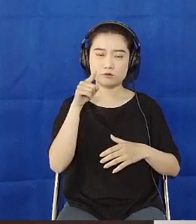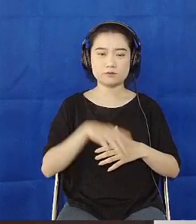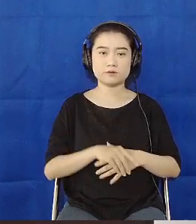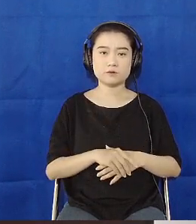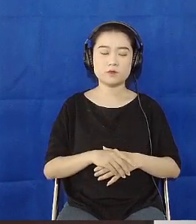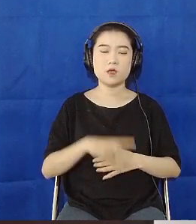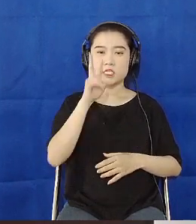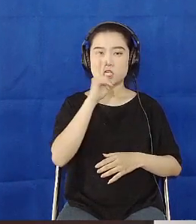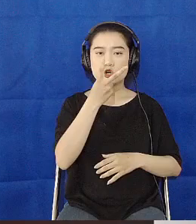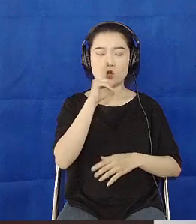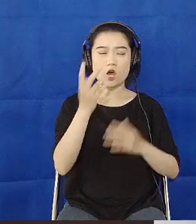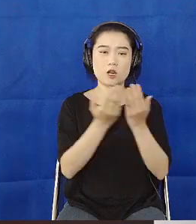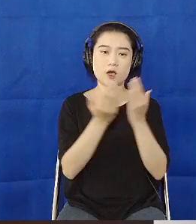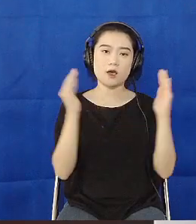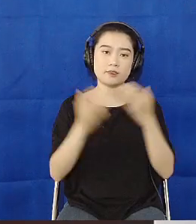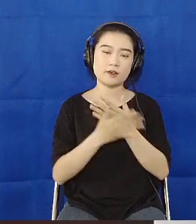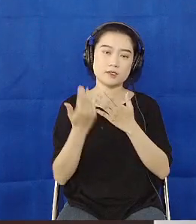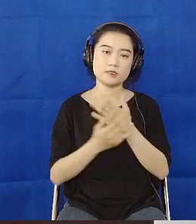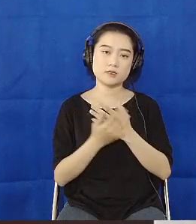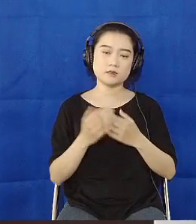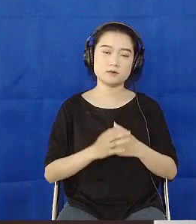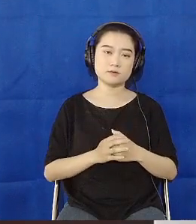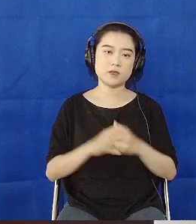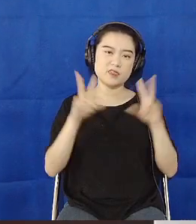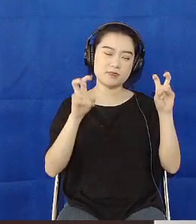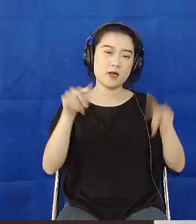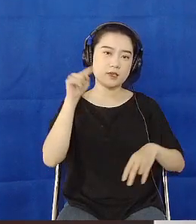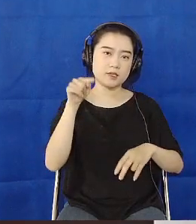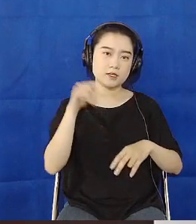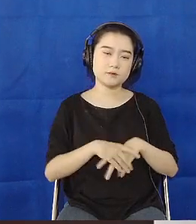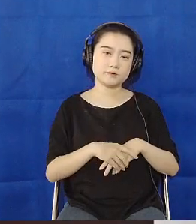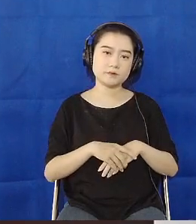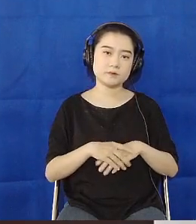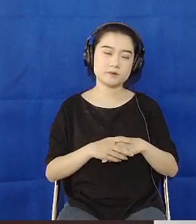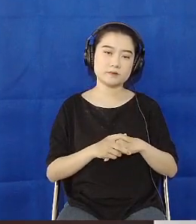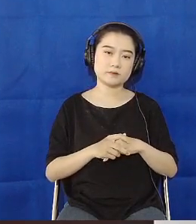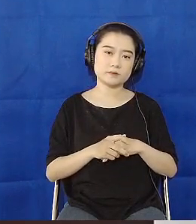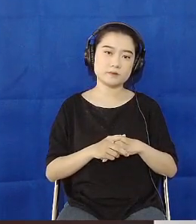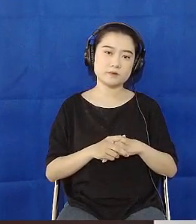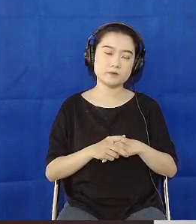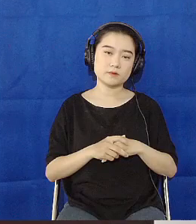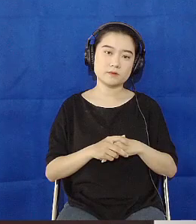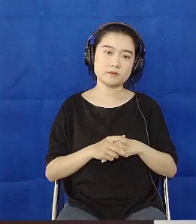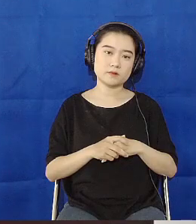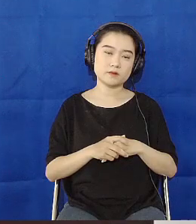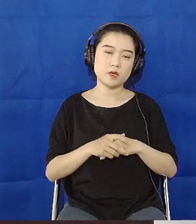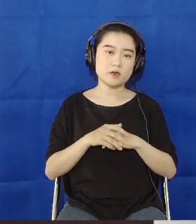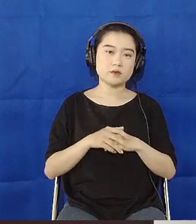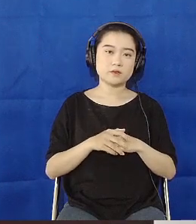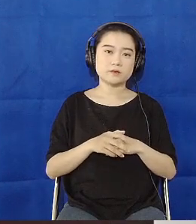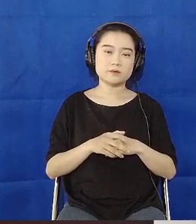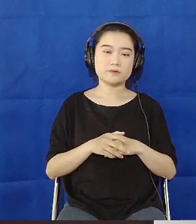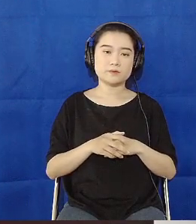Saudara dan saudara kasih, maka hal ini dihayati oleh Santo Paulus dengan sangat